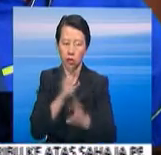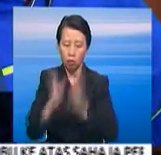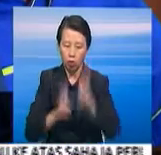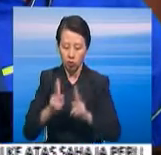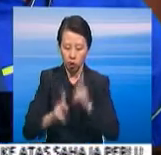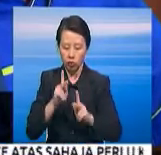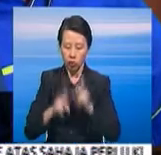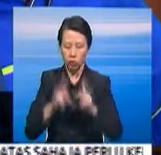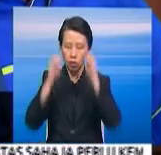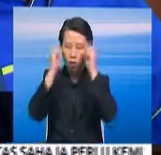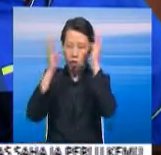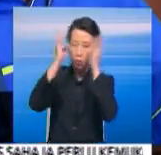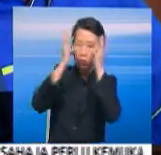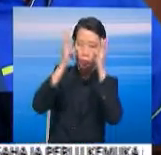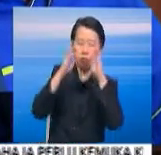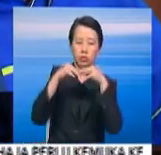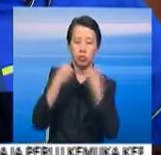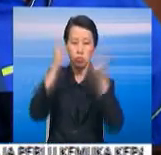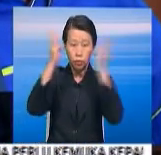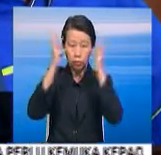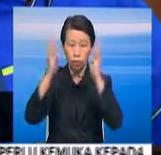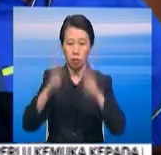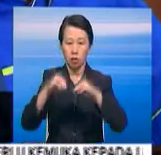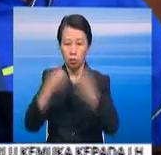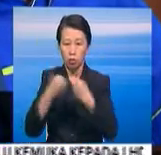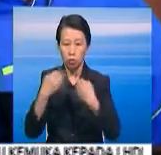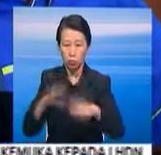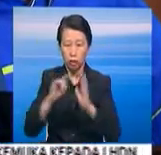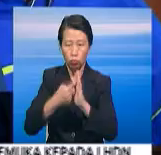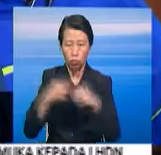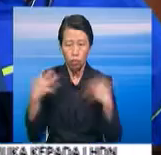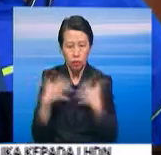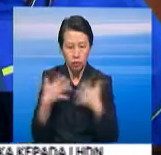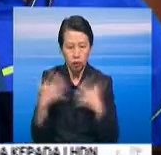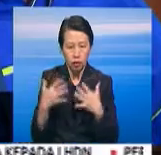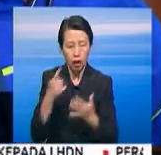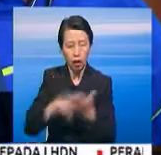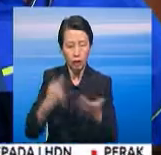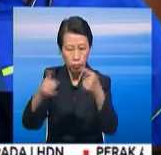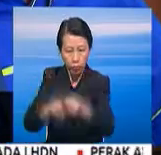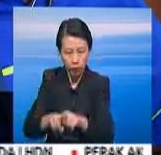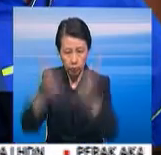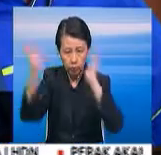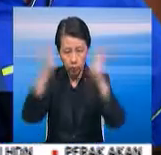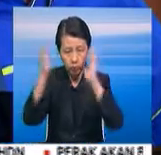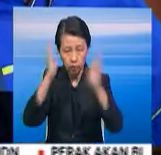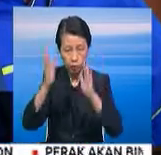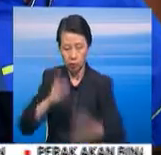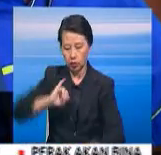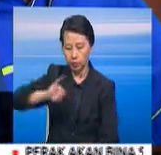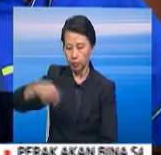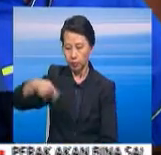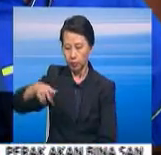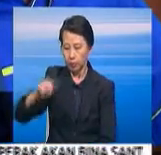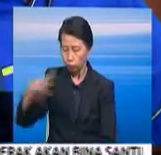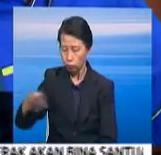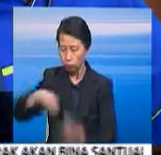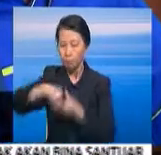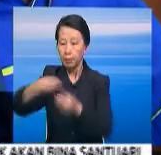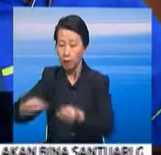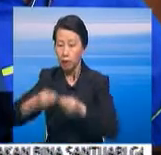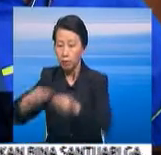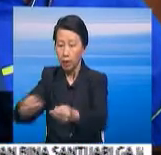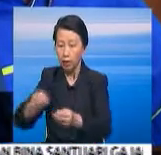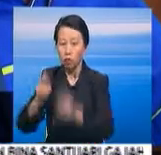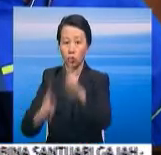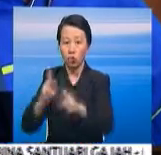kebimbangan sebenarnya pada masyarakat. Masyarakat dah mula takut kenapa apa dah jadi sekarang ni Malaysia. JPN ni dah mula keluarkan dokumen kepada